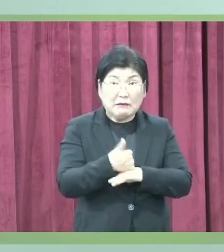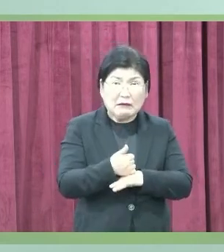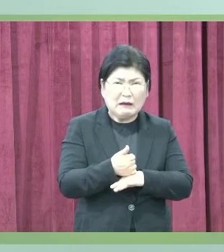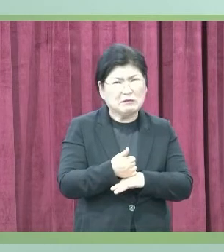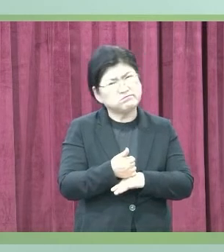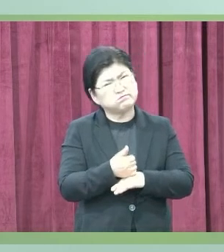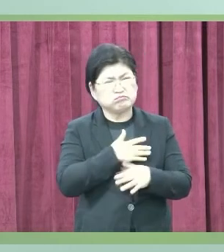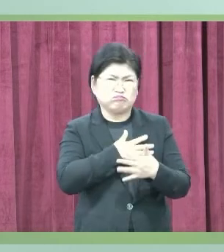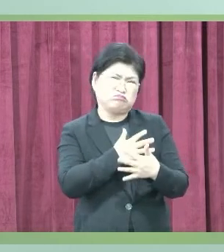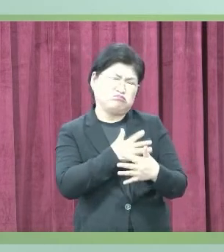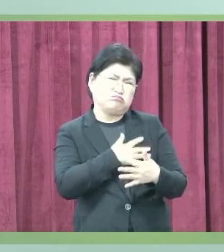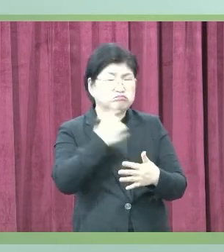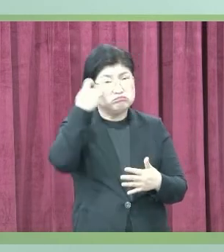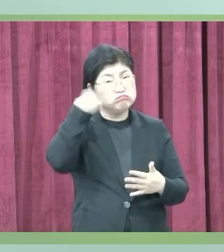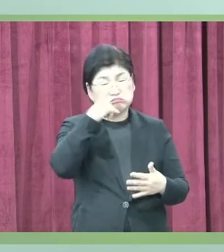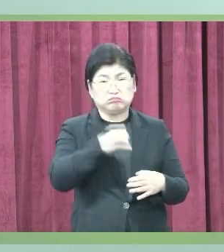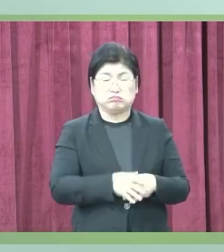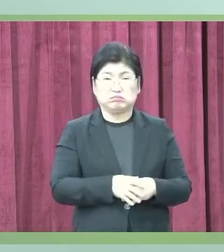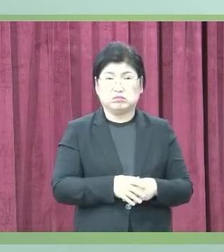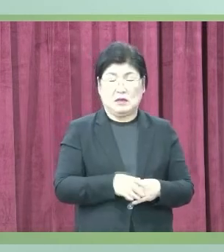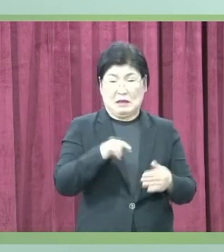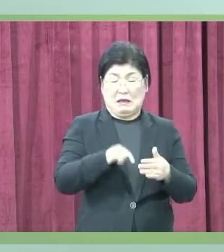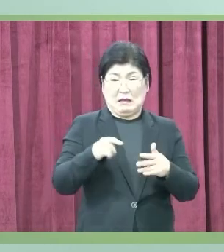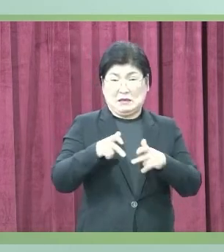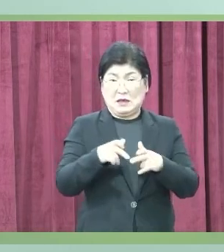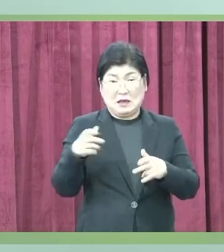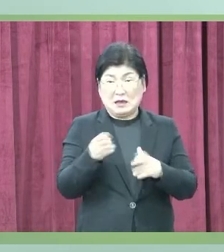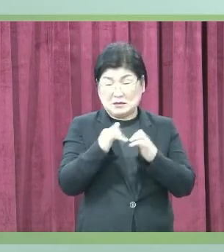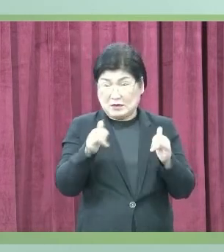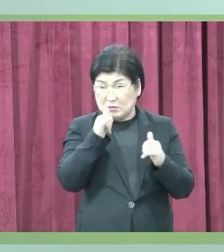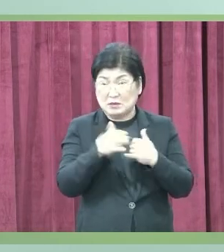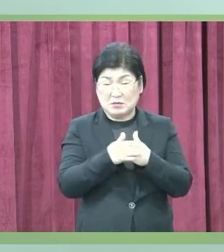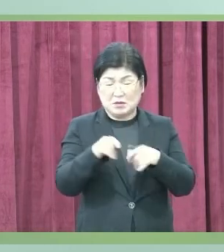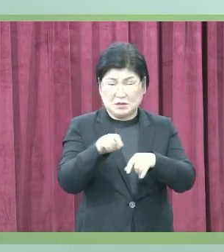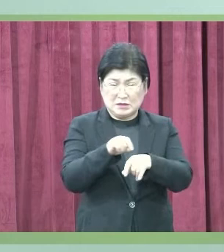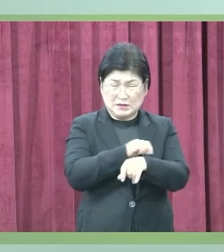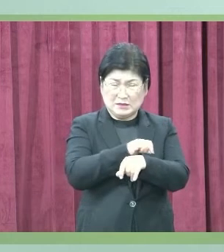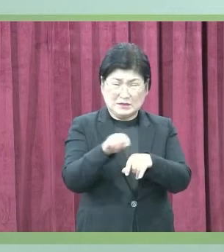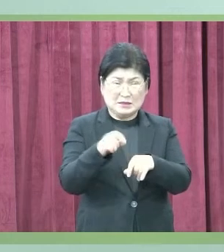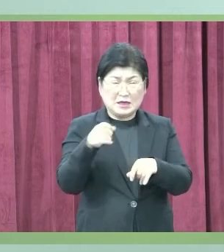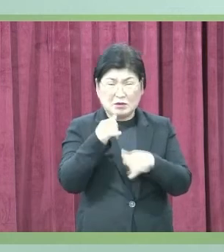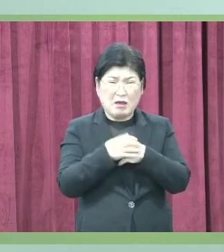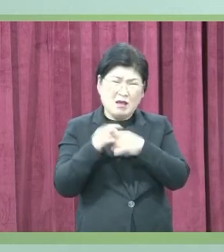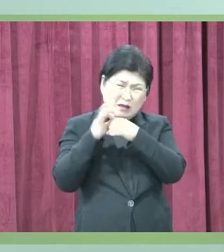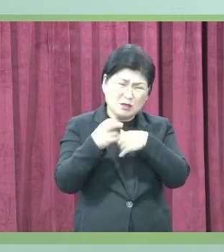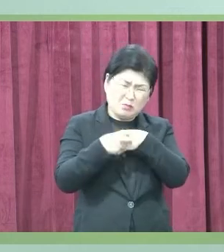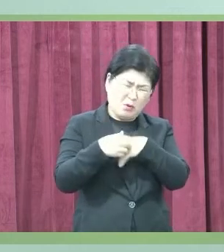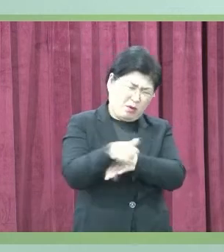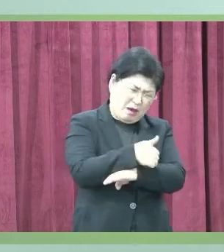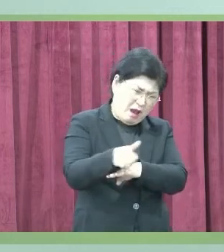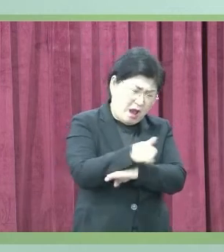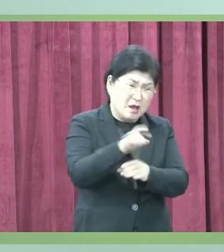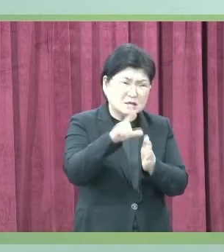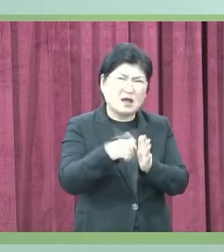불안하다, 이런 응답이 있었습니다. 아마도 내부 장애인 같은 경우에는 장애 특성상 계속 병의원을 방문해야 되기 때문에 시간이